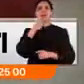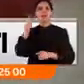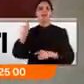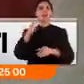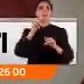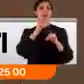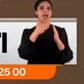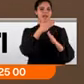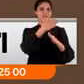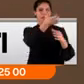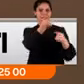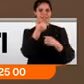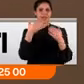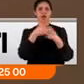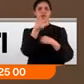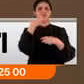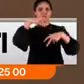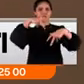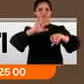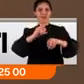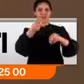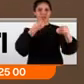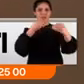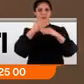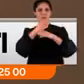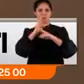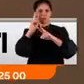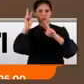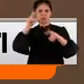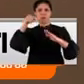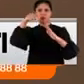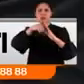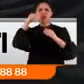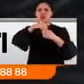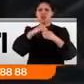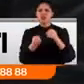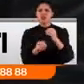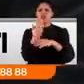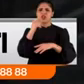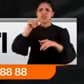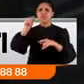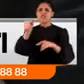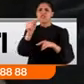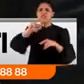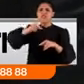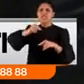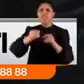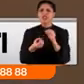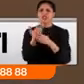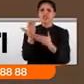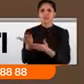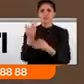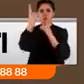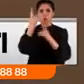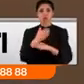ekmek almıştı. Akşam yemeğine oturmuştuk ki ekmeğin içinden çıkanı görünce gözlerine inanamadı. Bildiğimiz civata çıktı ekmeğin içinden.